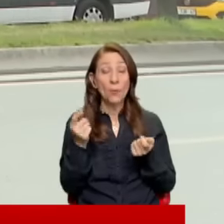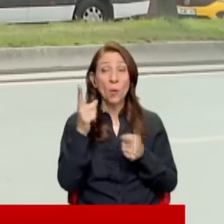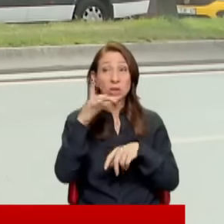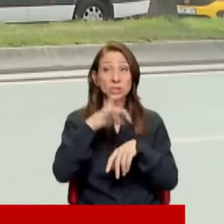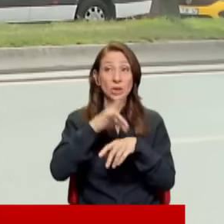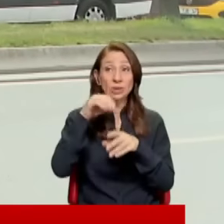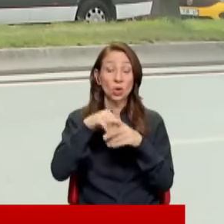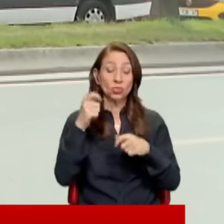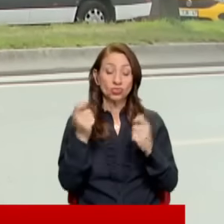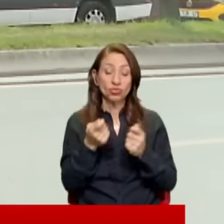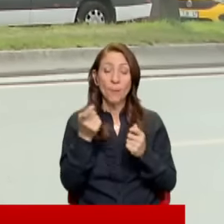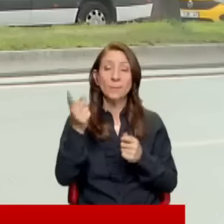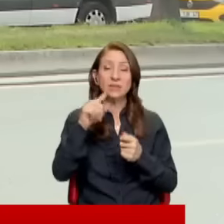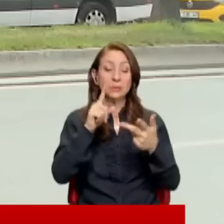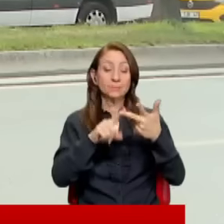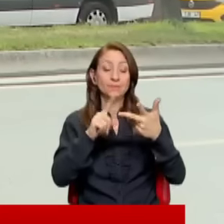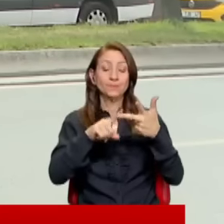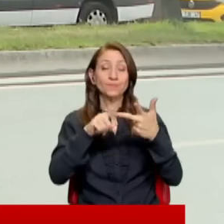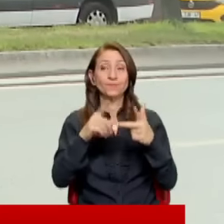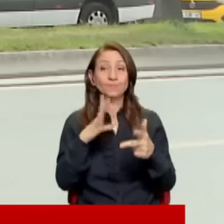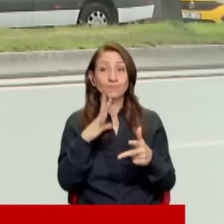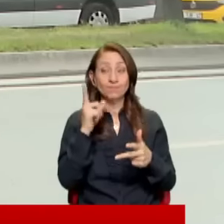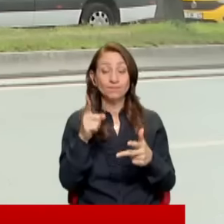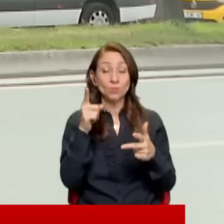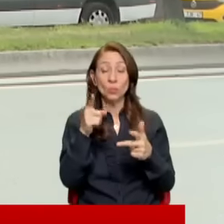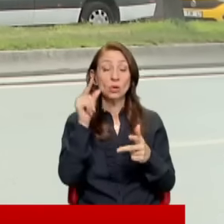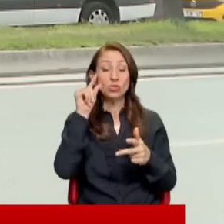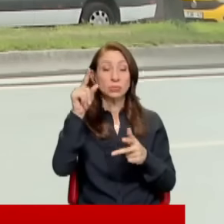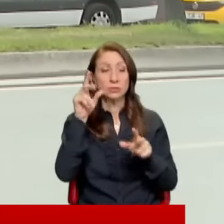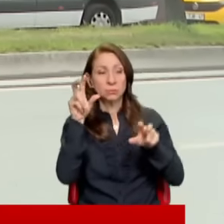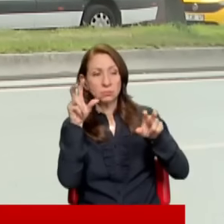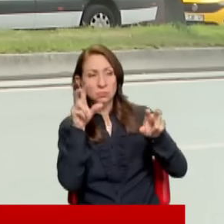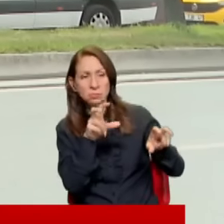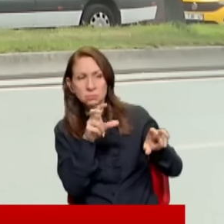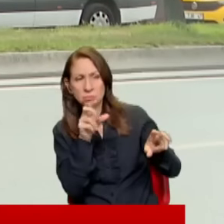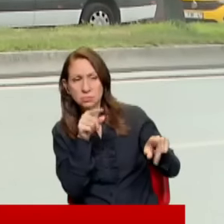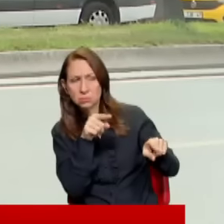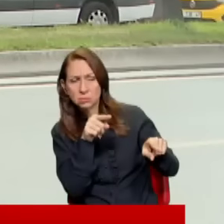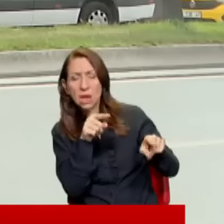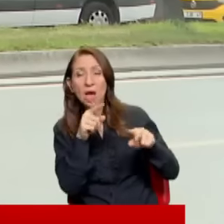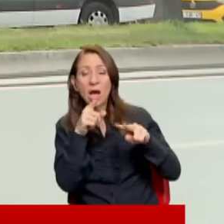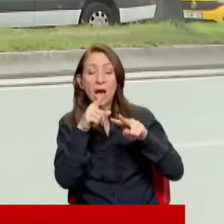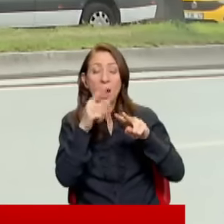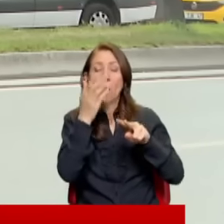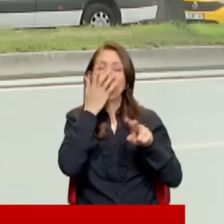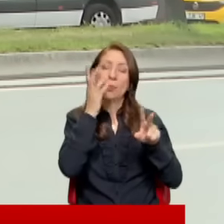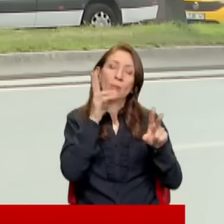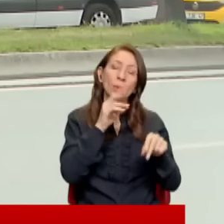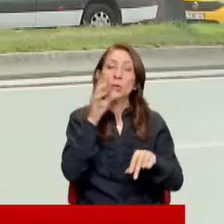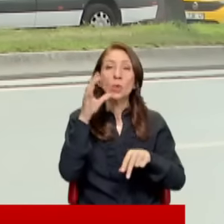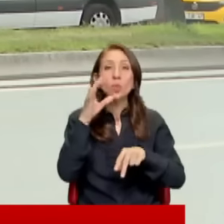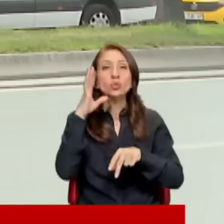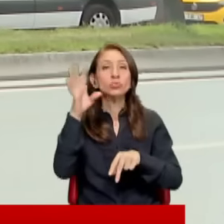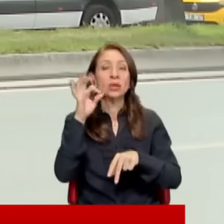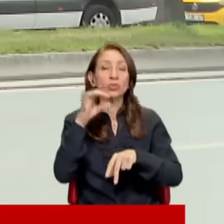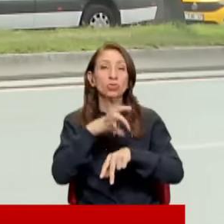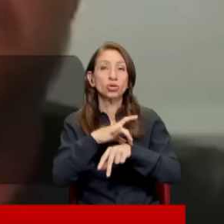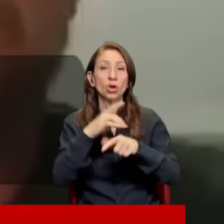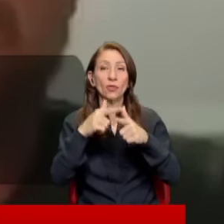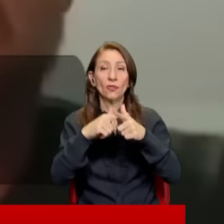hastanede görev yapan başka bir isim daha vardı o da şüphelerin üzerinde yoğunlaştı anestezi uzmanı Doktor Fatih